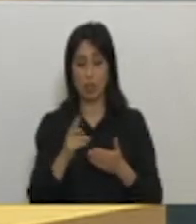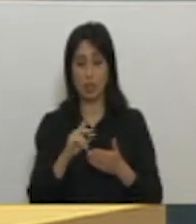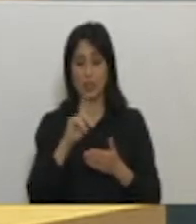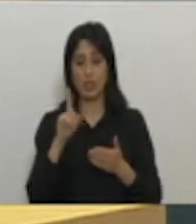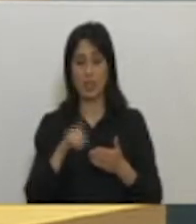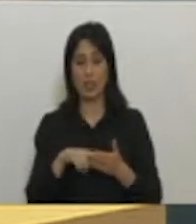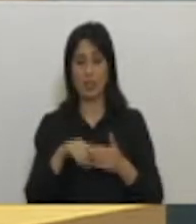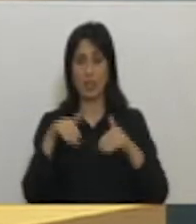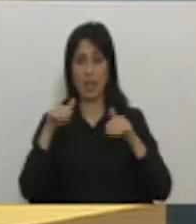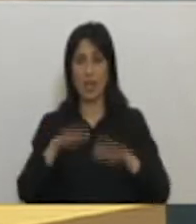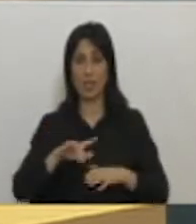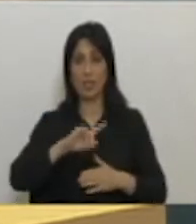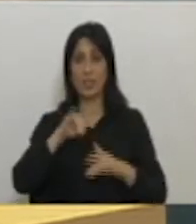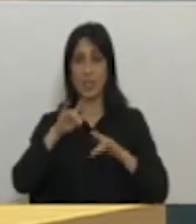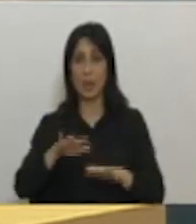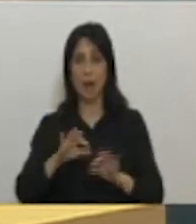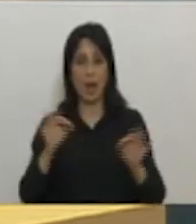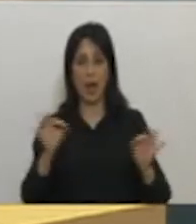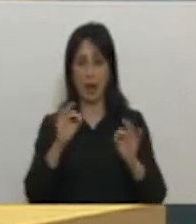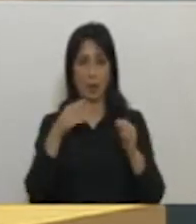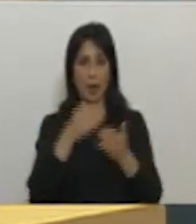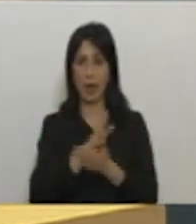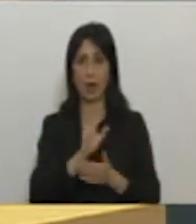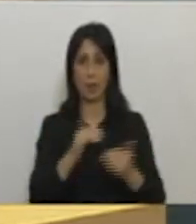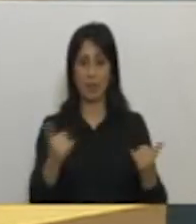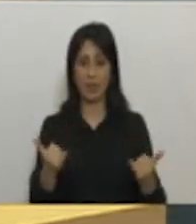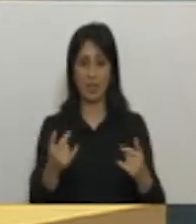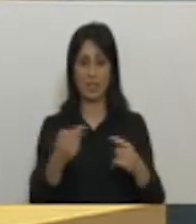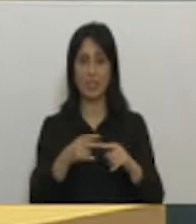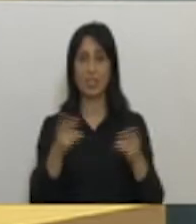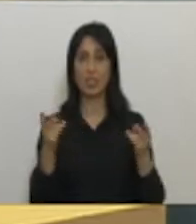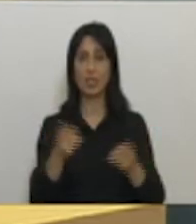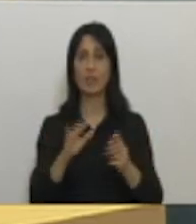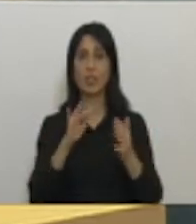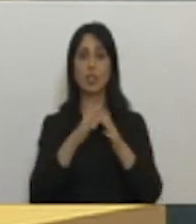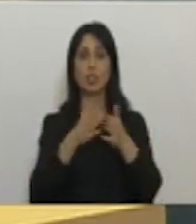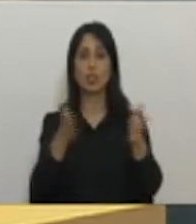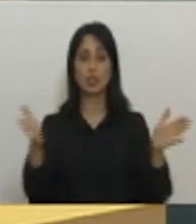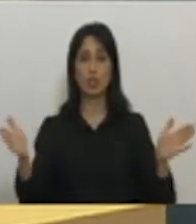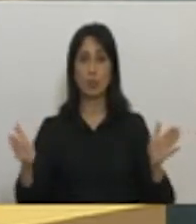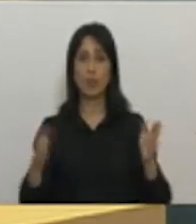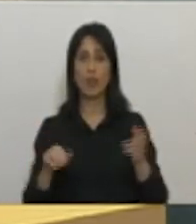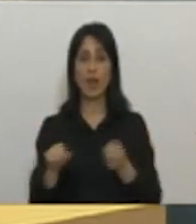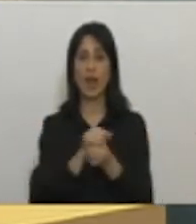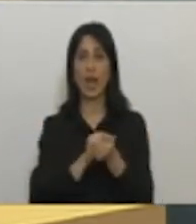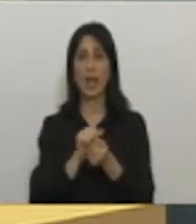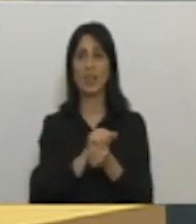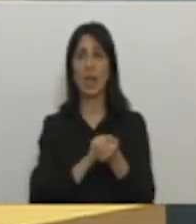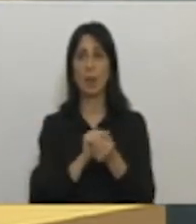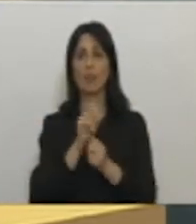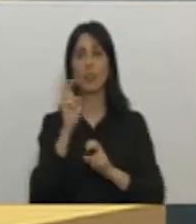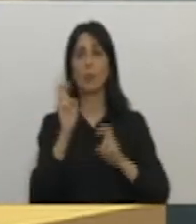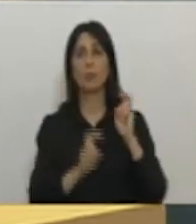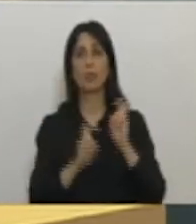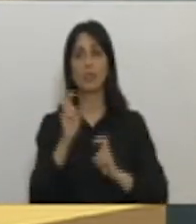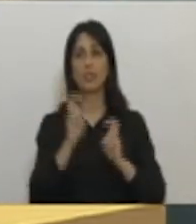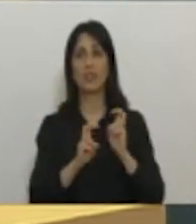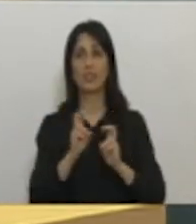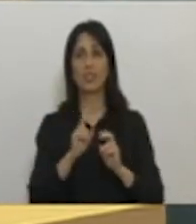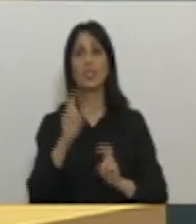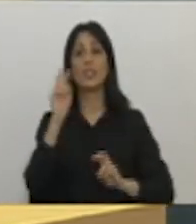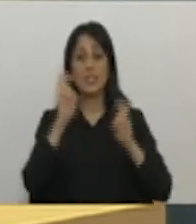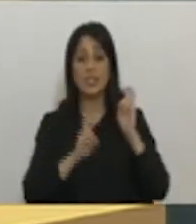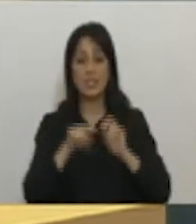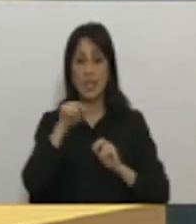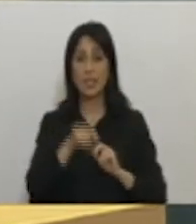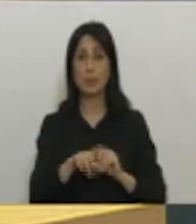საკითხებში გადაწყვეტის საქმე, არაფერი არ გამოვა და დღეს ეს ჭირდება სოფლად. რა, გადამამუშავებელი მრეწველობა, საწარმოები